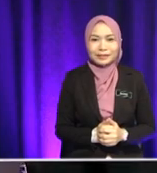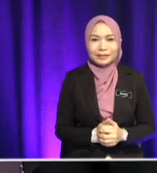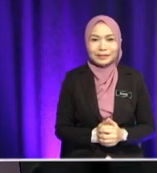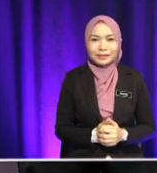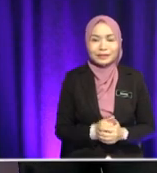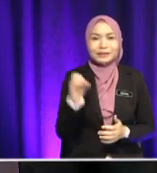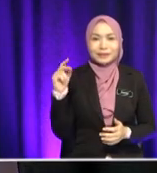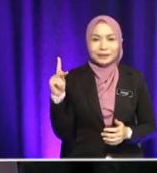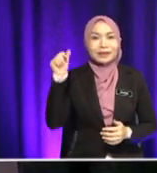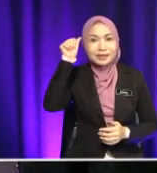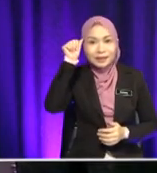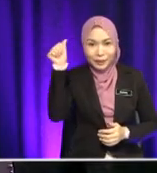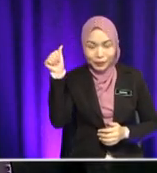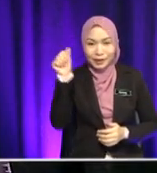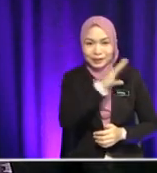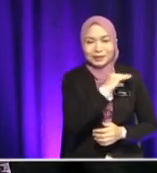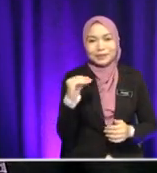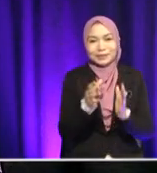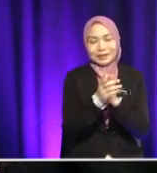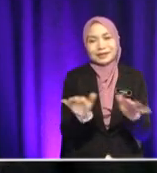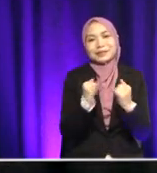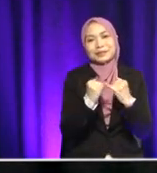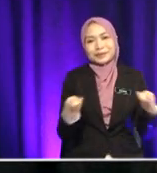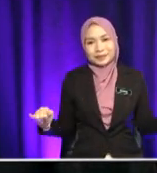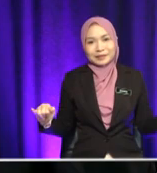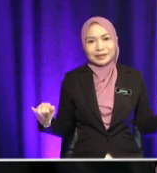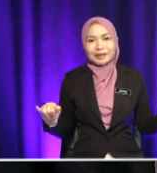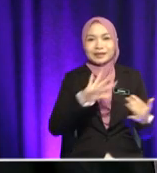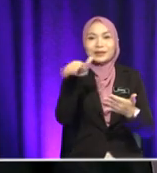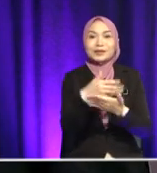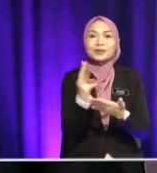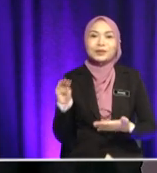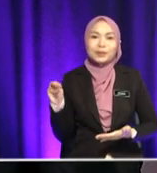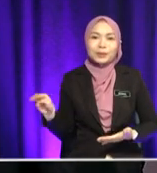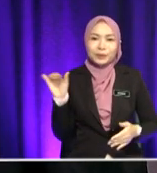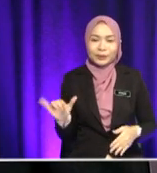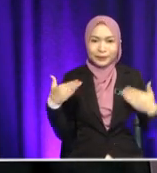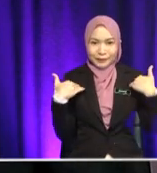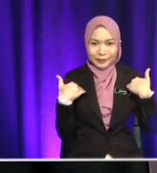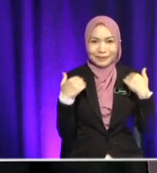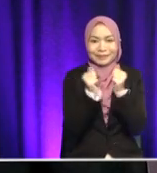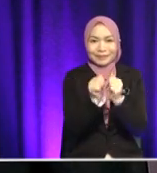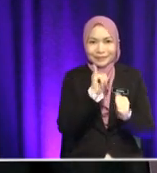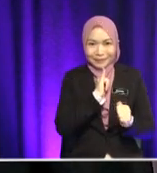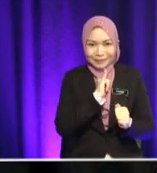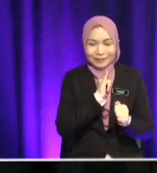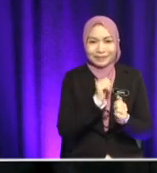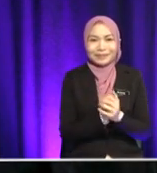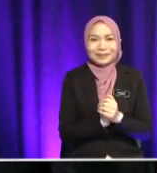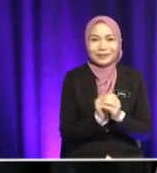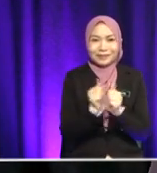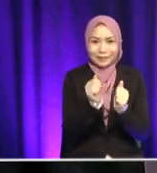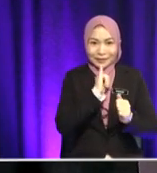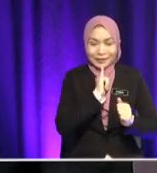Oke Assalamualaikum dan salam sejahtera di luar sana di studio dan di mana saja anda kenal saya Saya kenal Anda